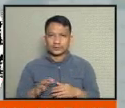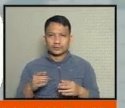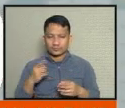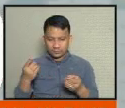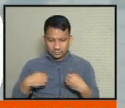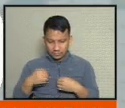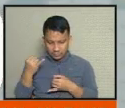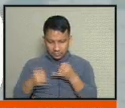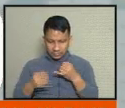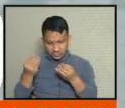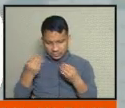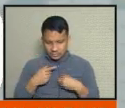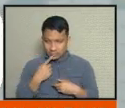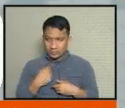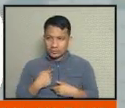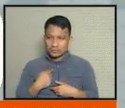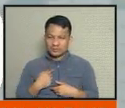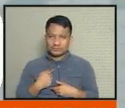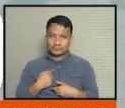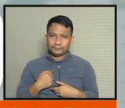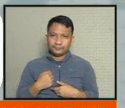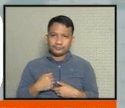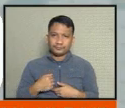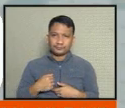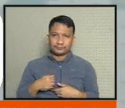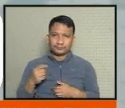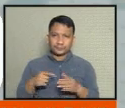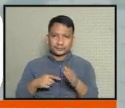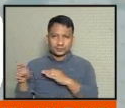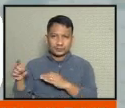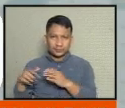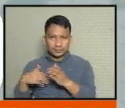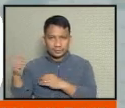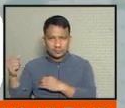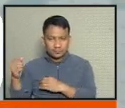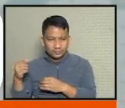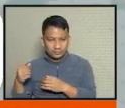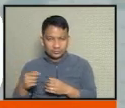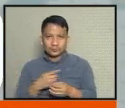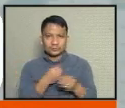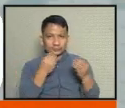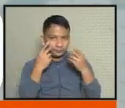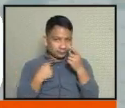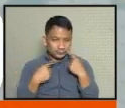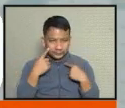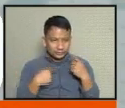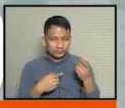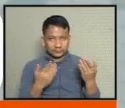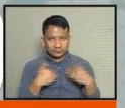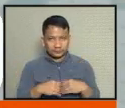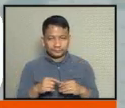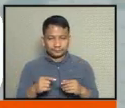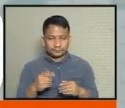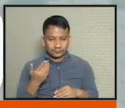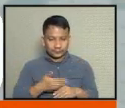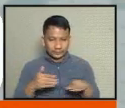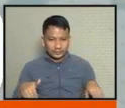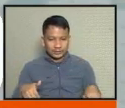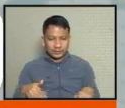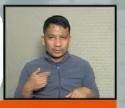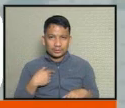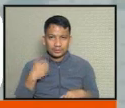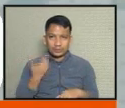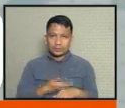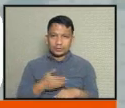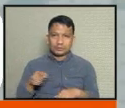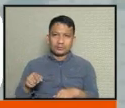sinabi. Walang sinabi. Nung lumayas na yung nanay nila, doon na nag-iyak. Tapos may nakikita